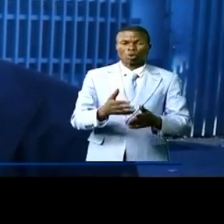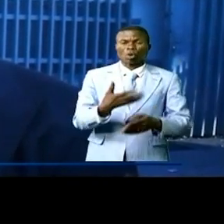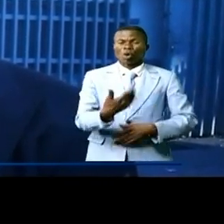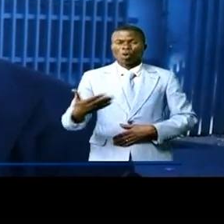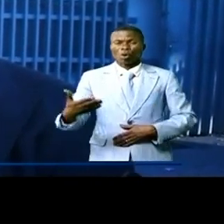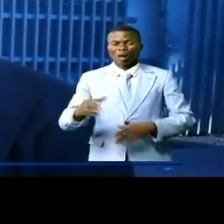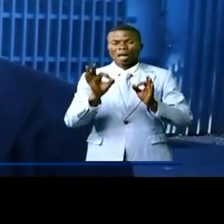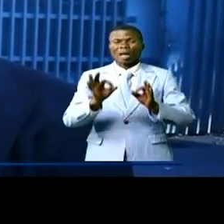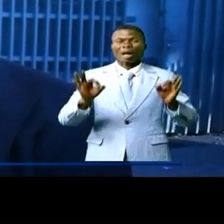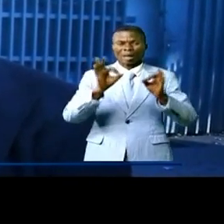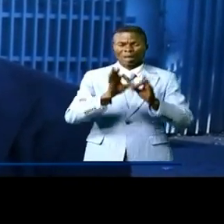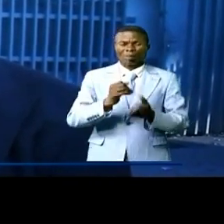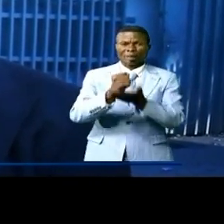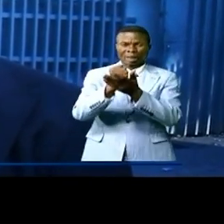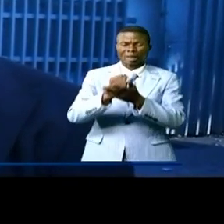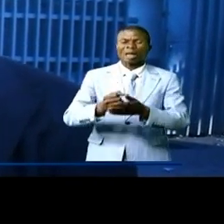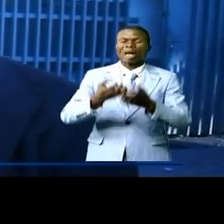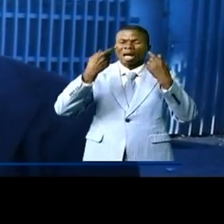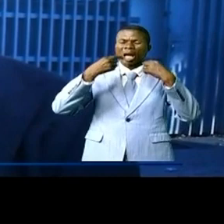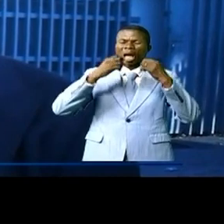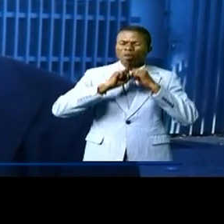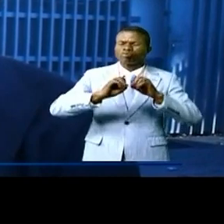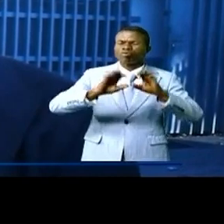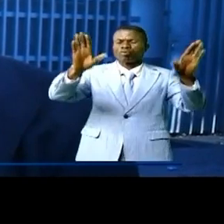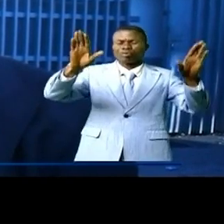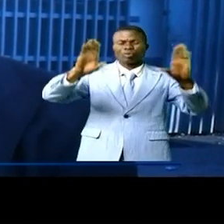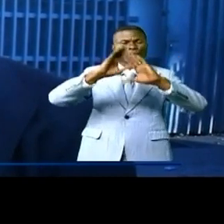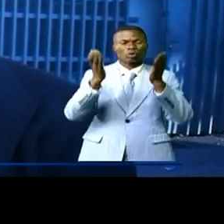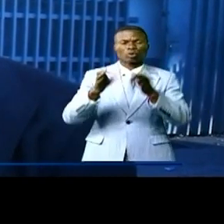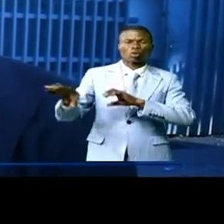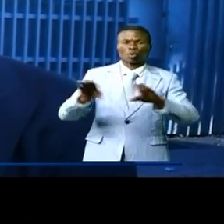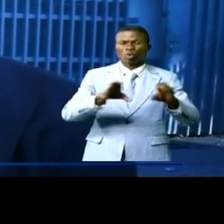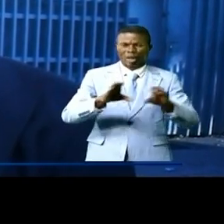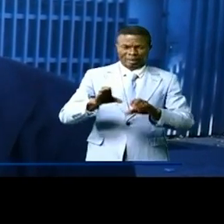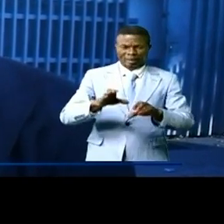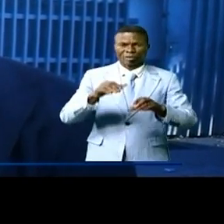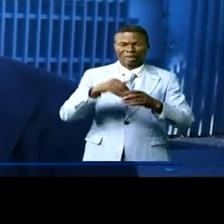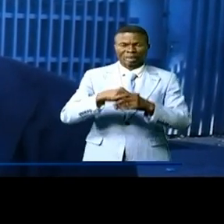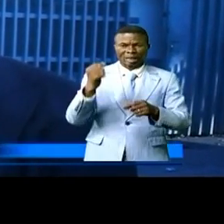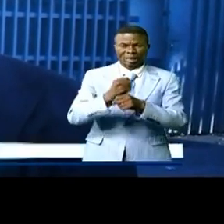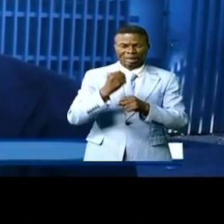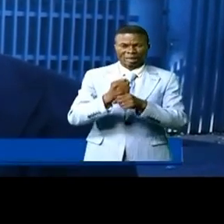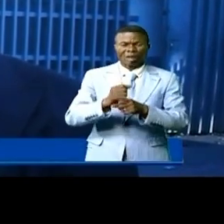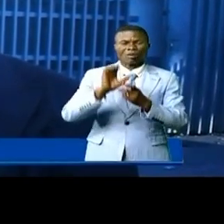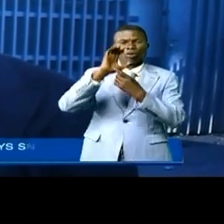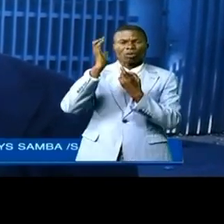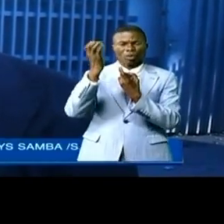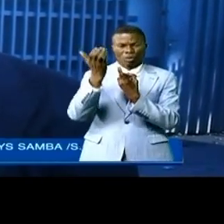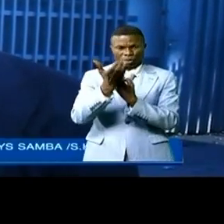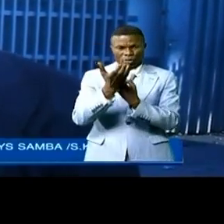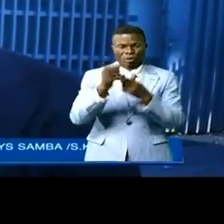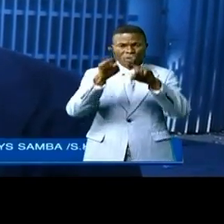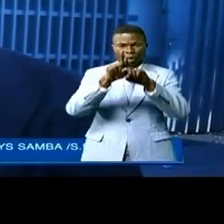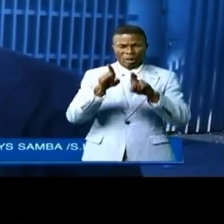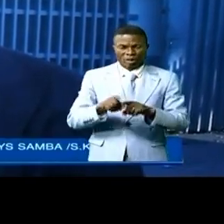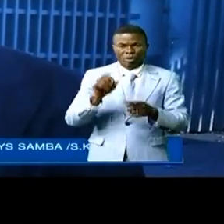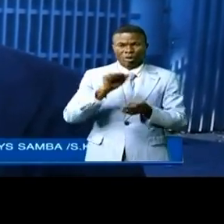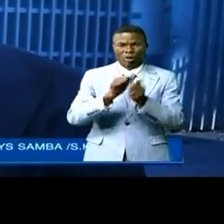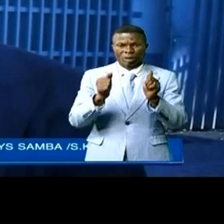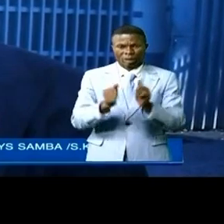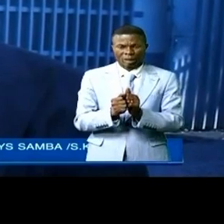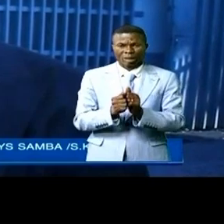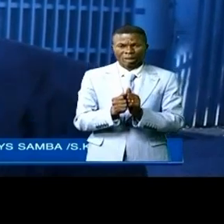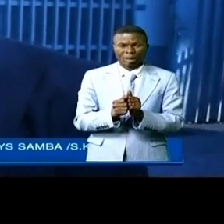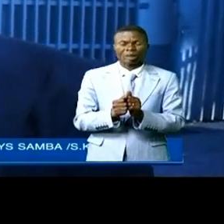le permettre de parler en toute objectivité avec beaucoup de pertinence des secteurs la culture qui est l'un des secteurs enfin que